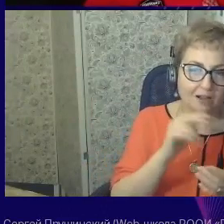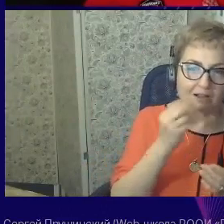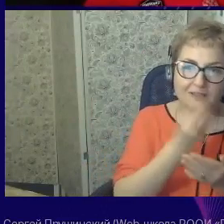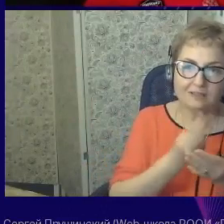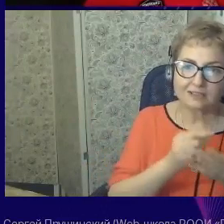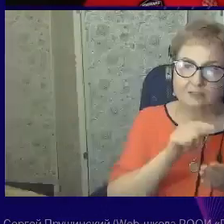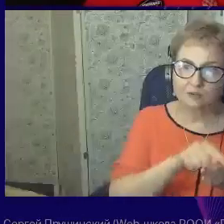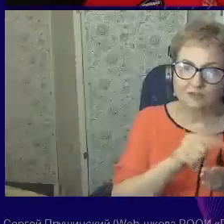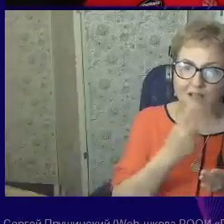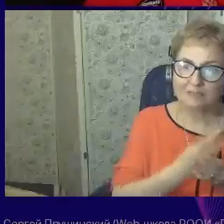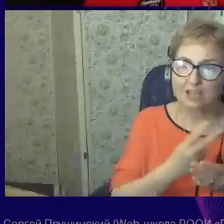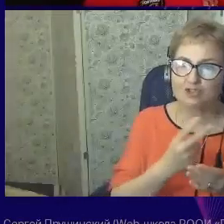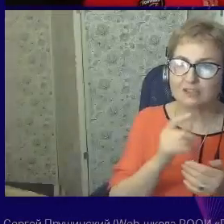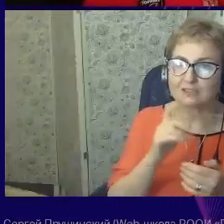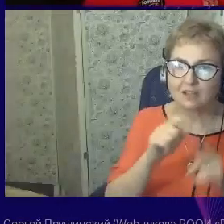карте.